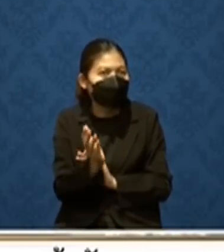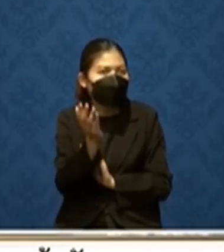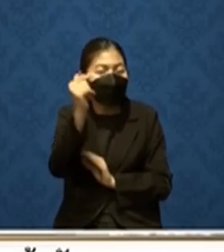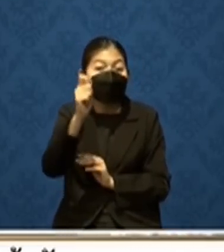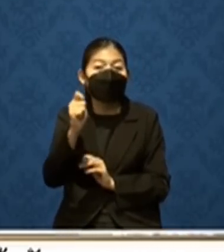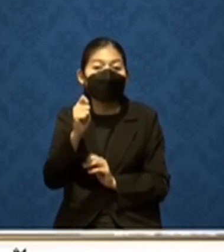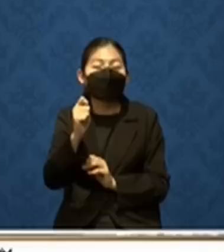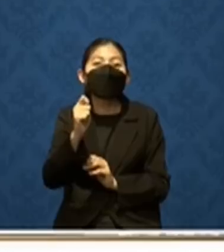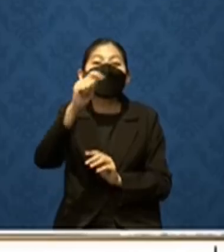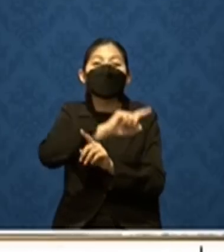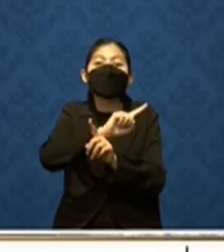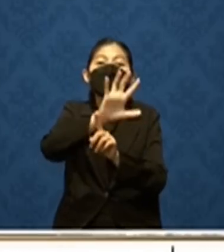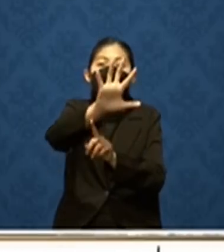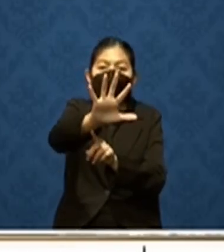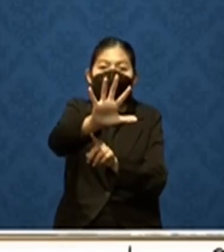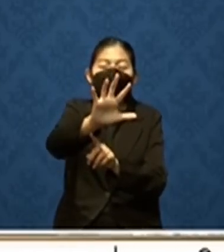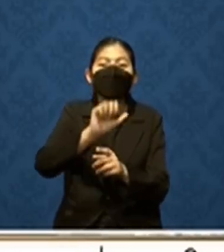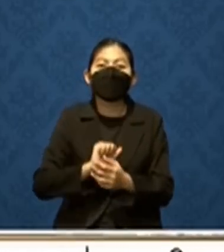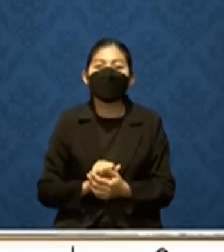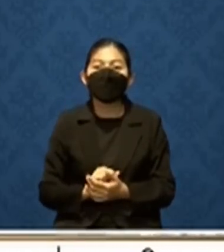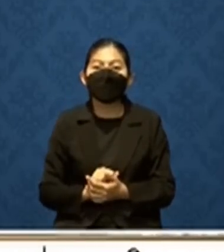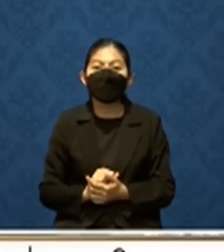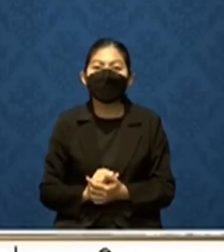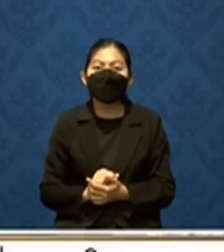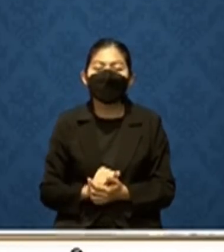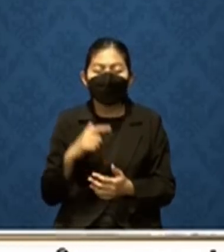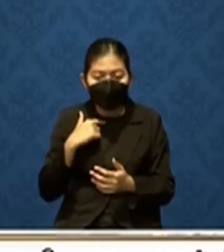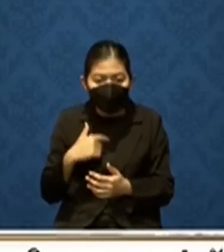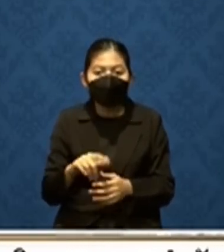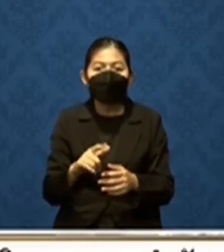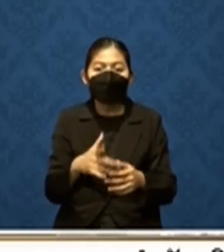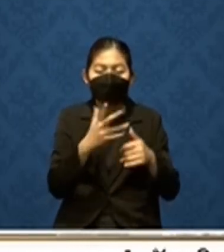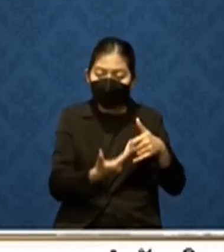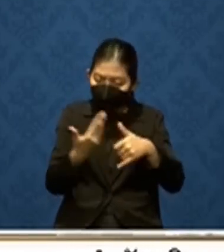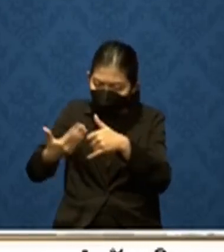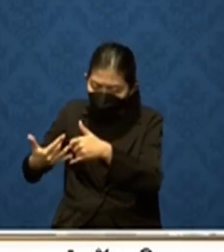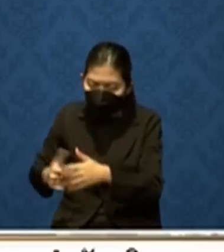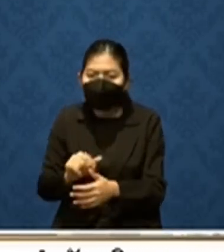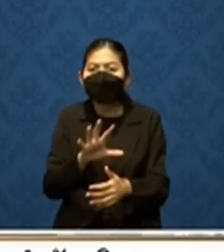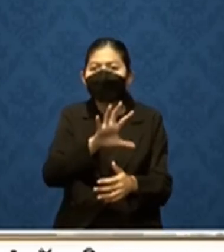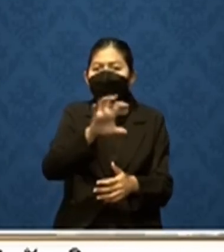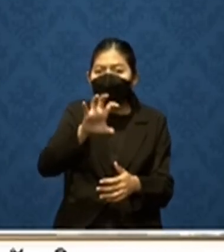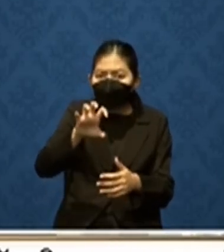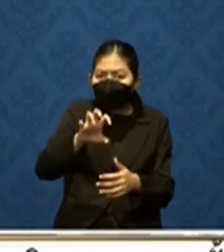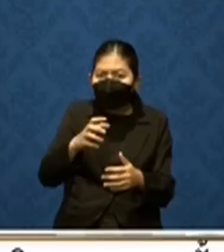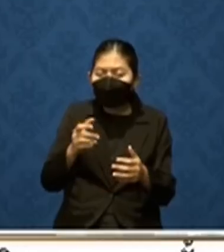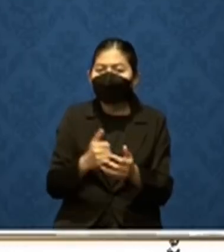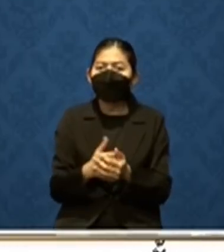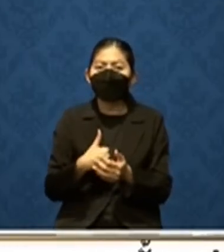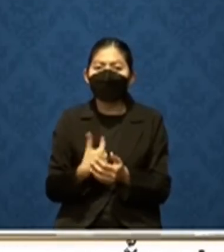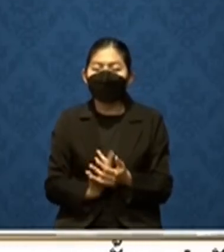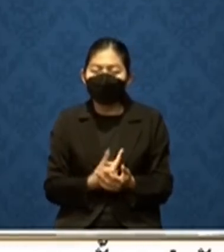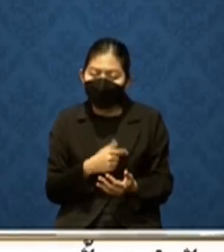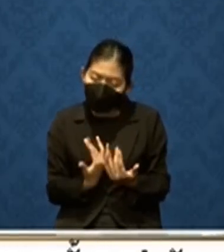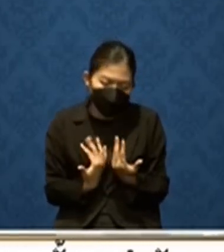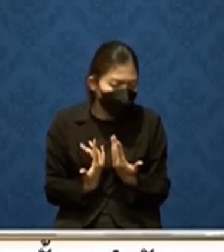ที่ 5ชั้นเองครับ4 500ต่อทั่วราชไม่มีใครที่จะควักมา